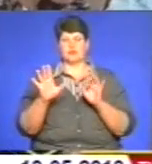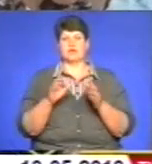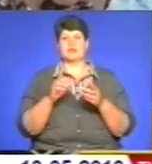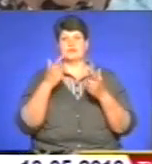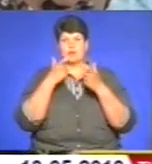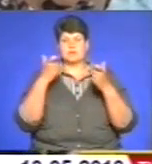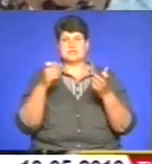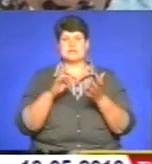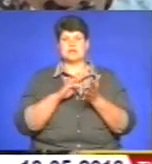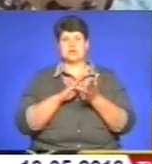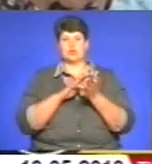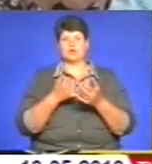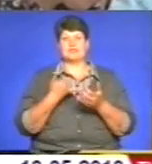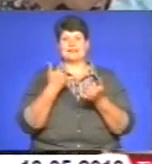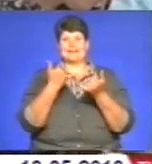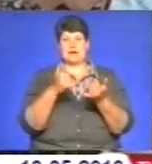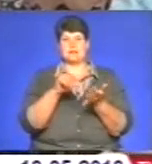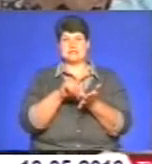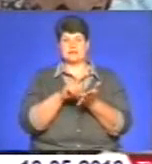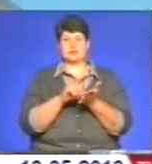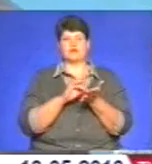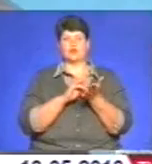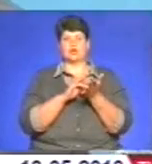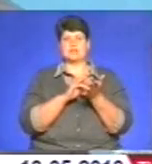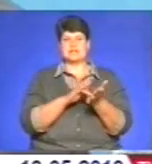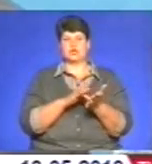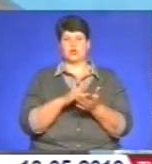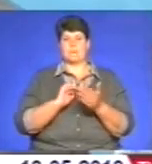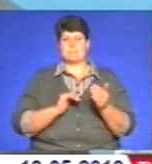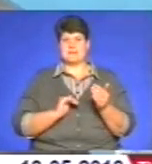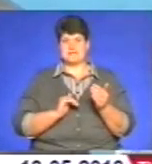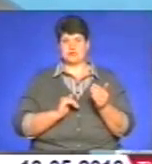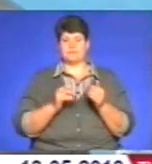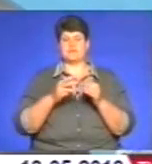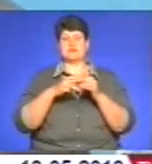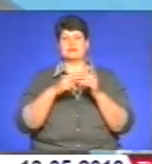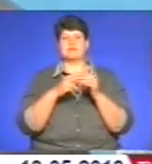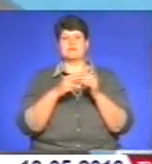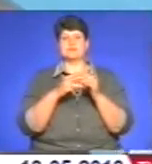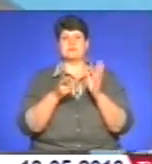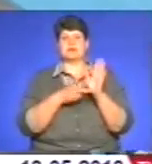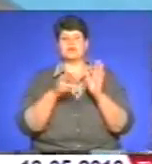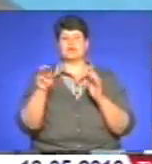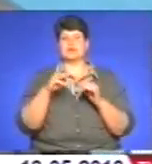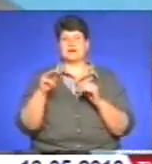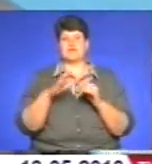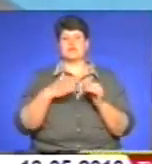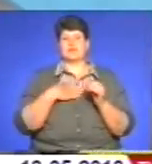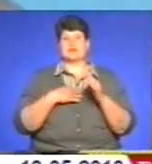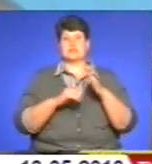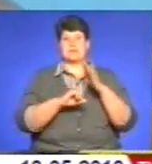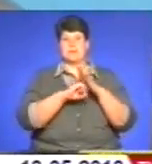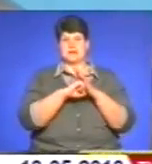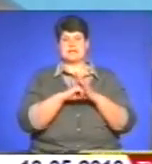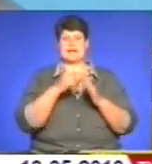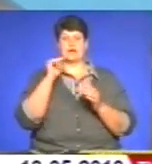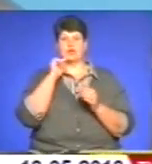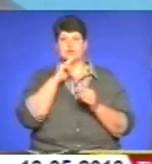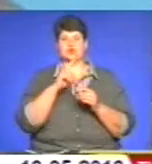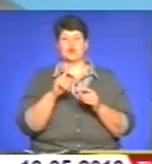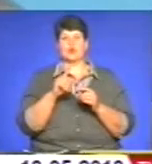для представників туристичного бізнесу. 17 травня у нас на базі Тернопільського національного економічного університету у нас буде